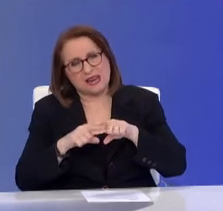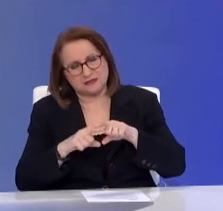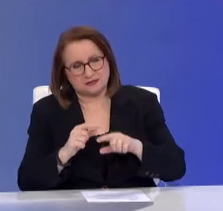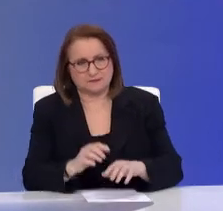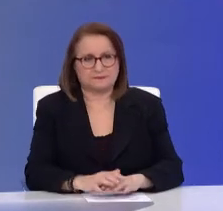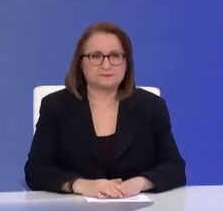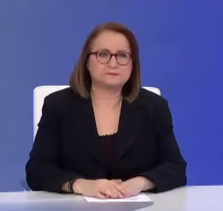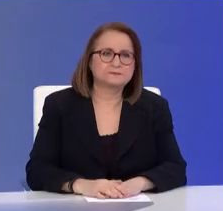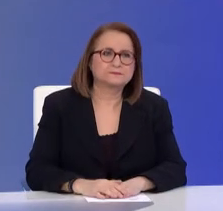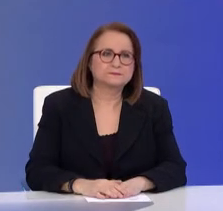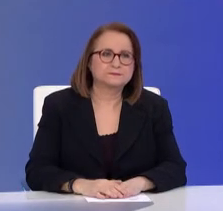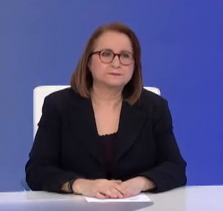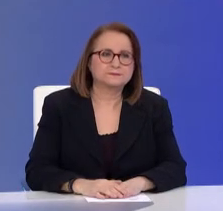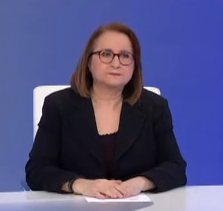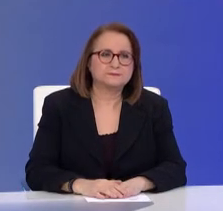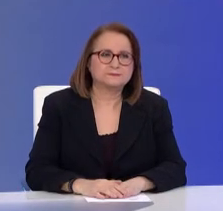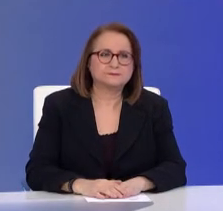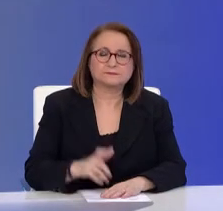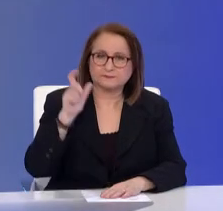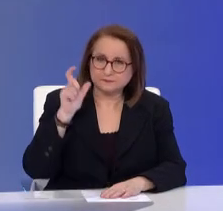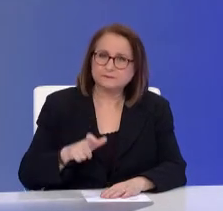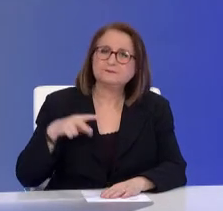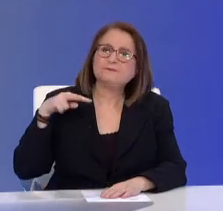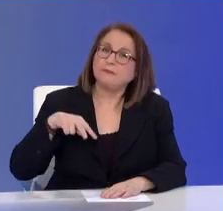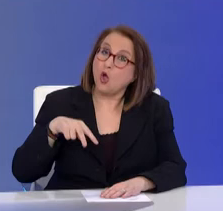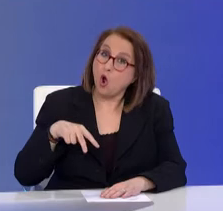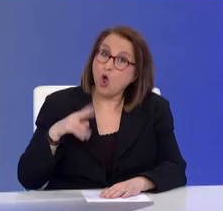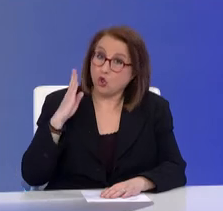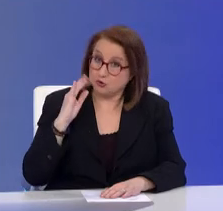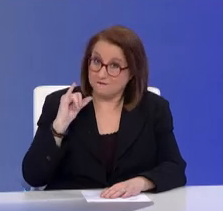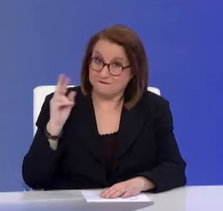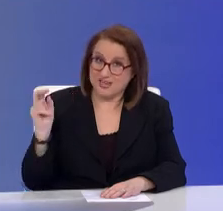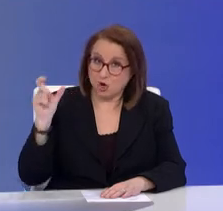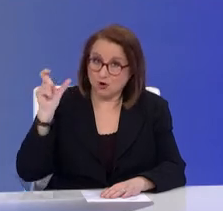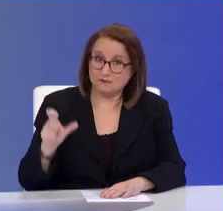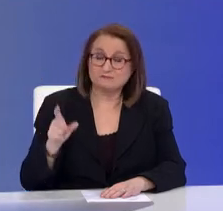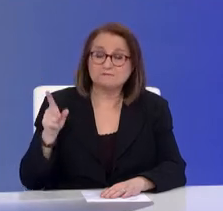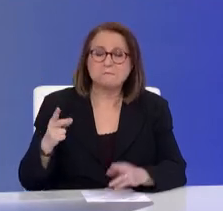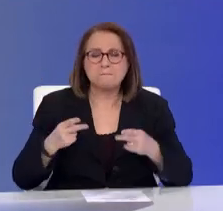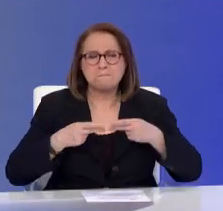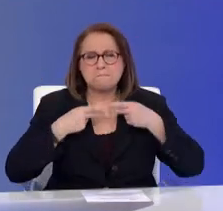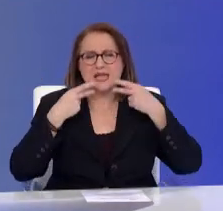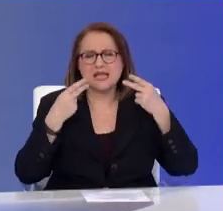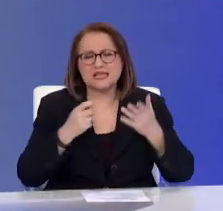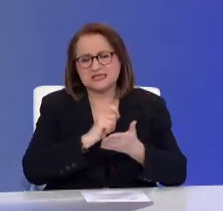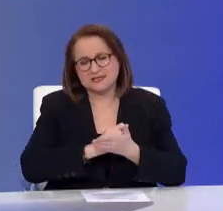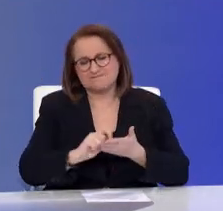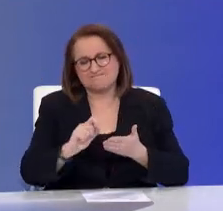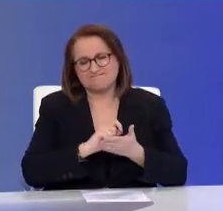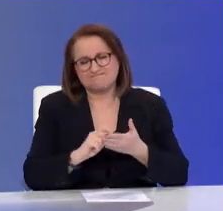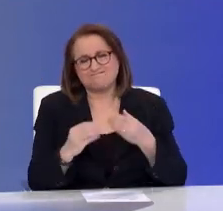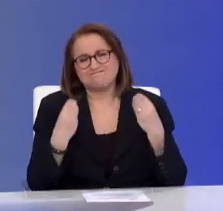Λόρδος Βίρον ήταν ένας εξαιρετικός ποιητής και